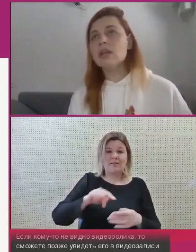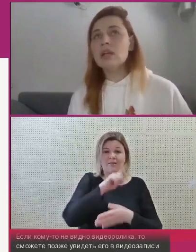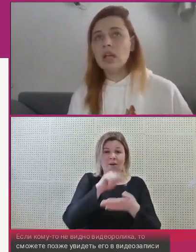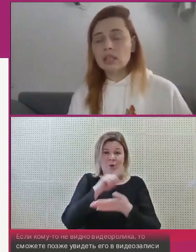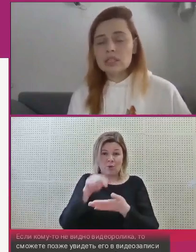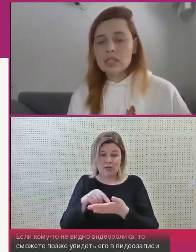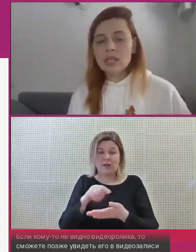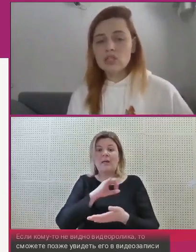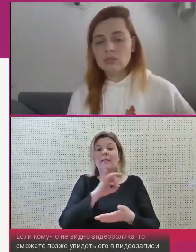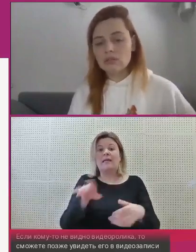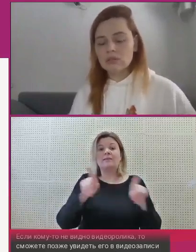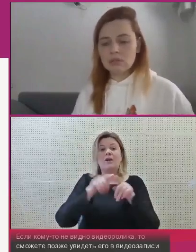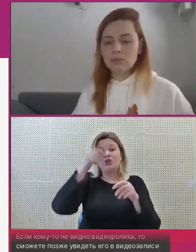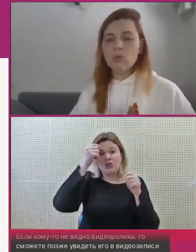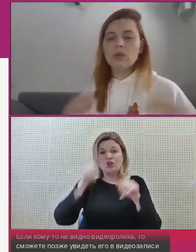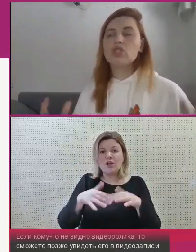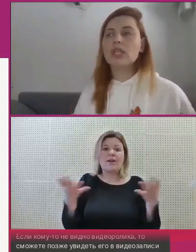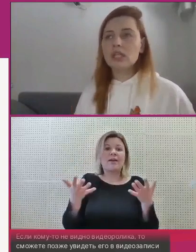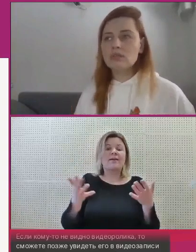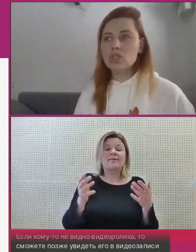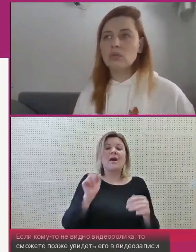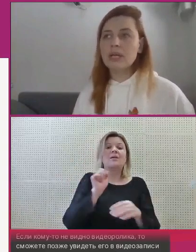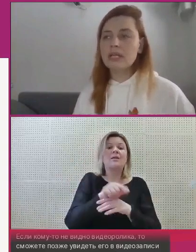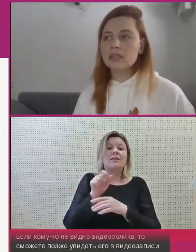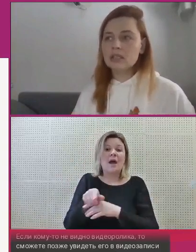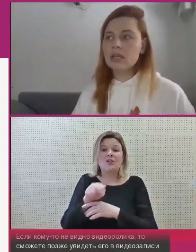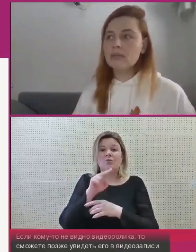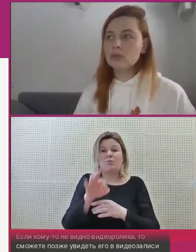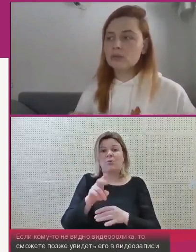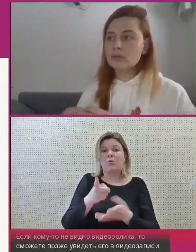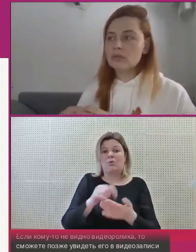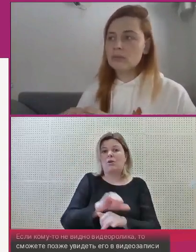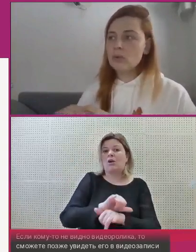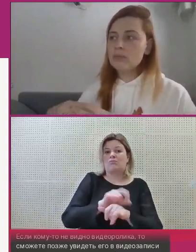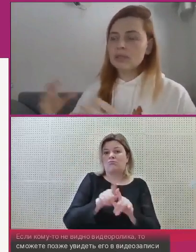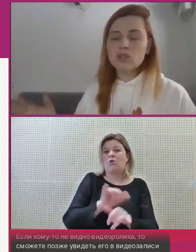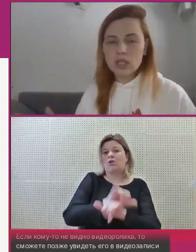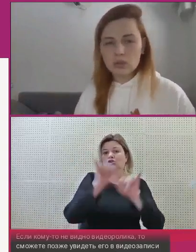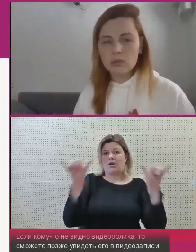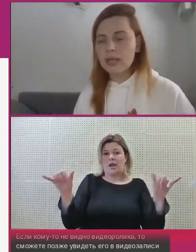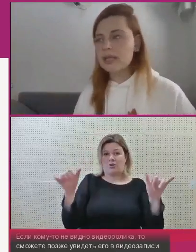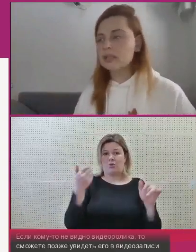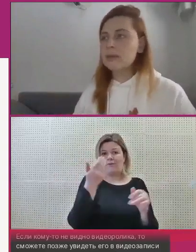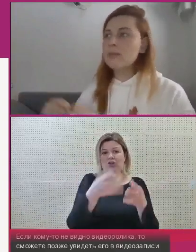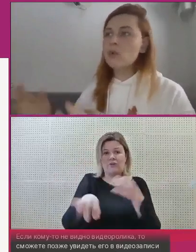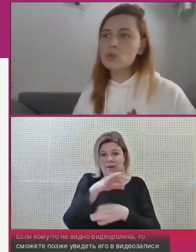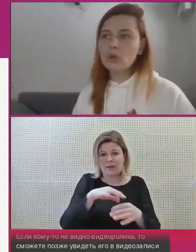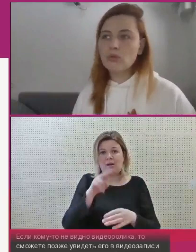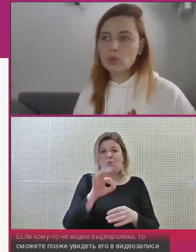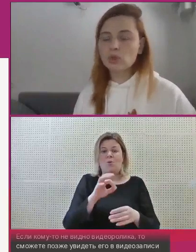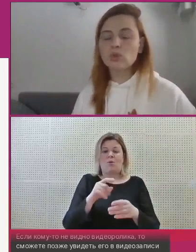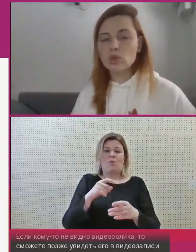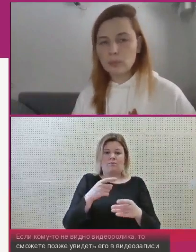решение каких-то задач по расширению вашего проекта, да, по продвижению проекта, по